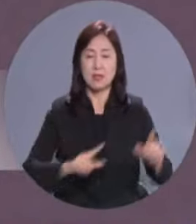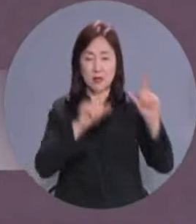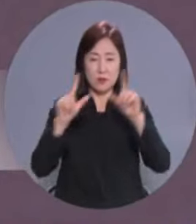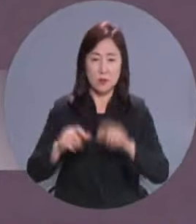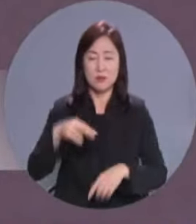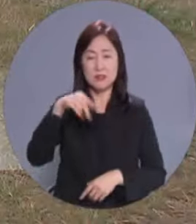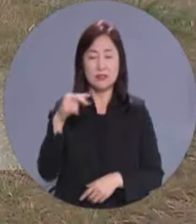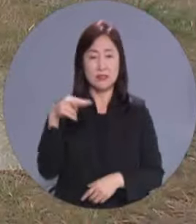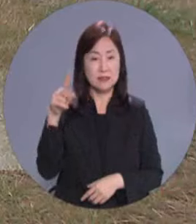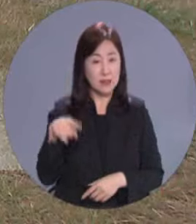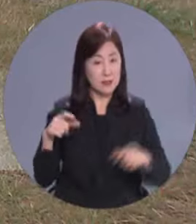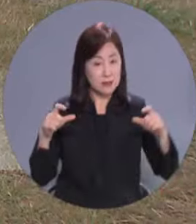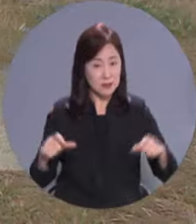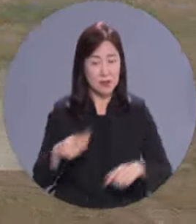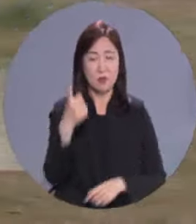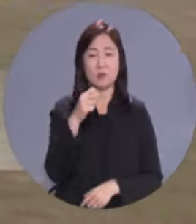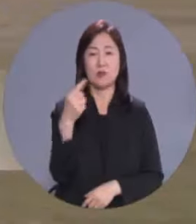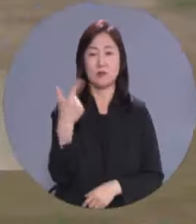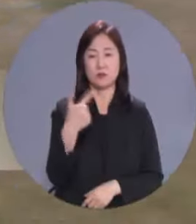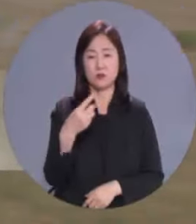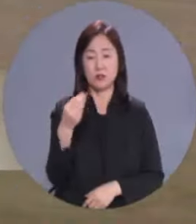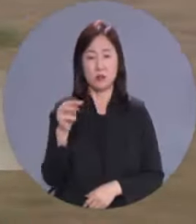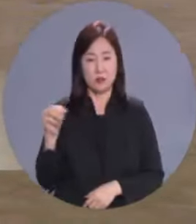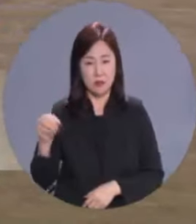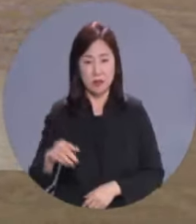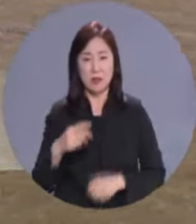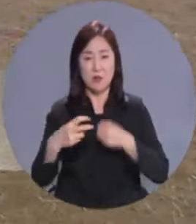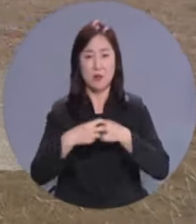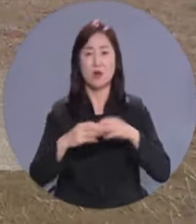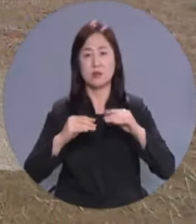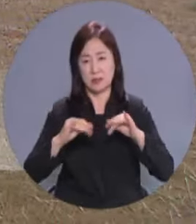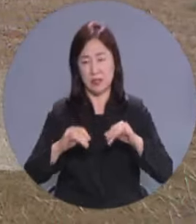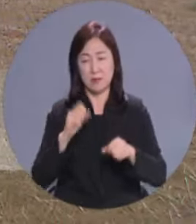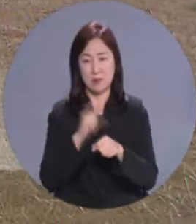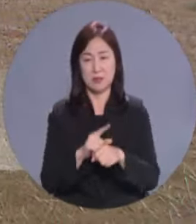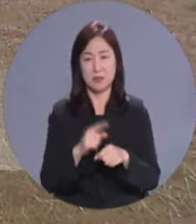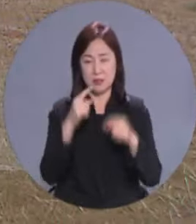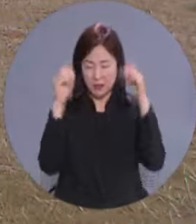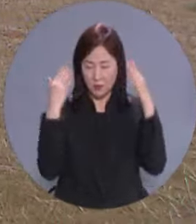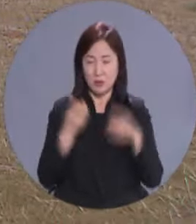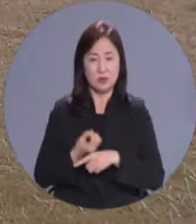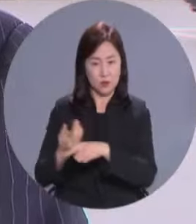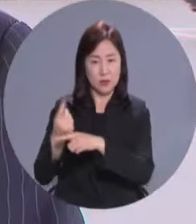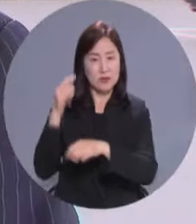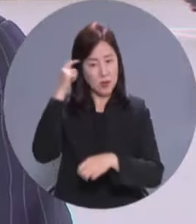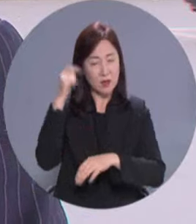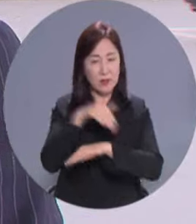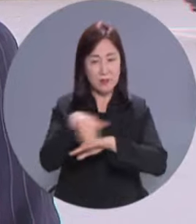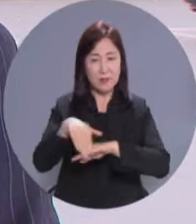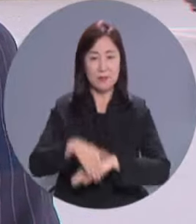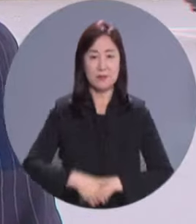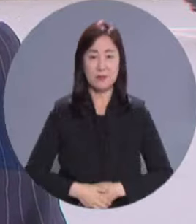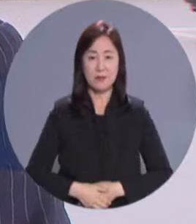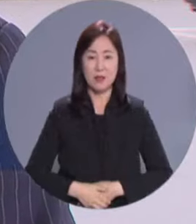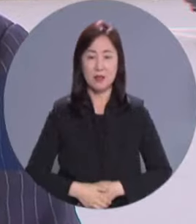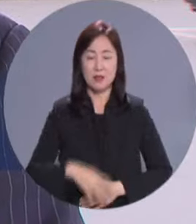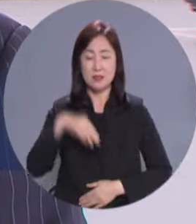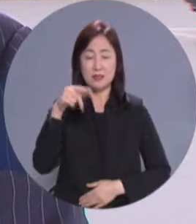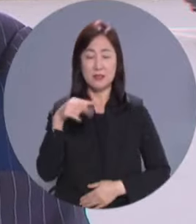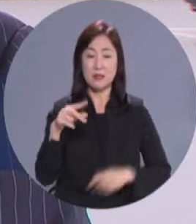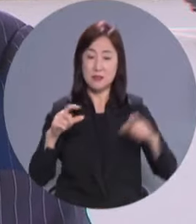신대지구에 56m 규모 병원 부지를 대학에 제공할 방침입니다 신대 지구에는 의료 부지가 이미